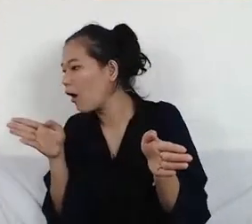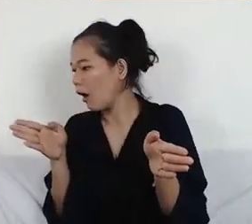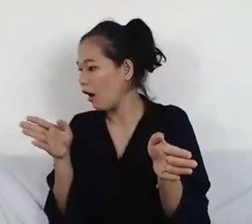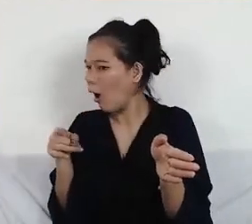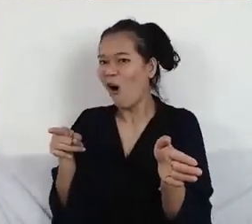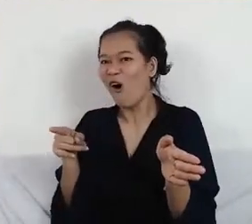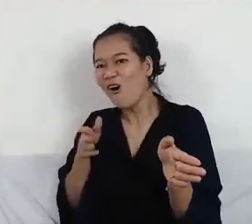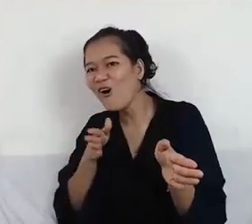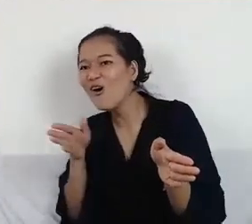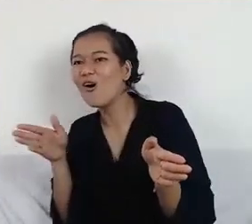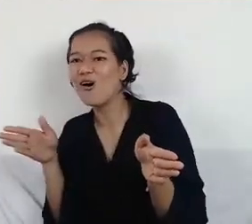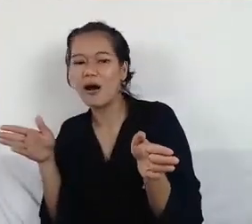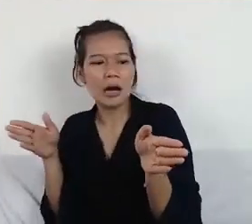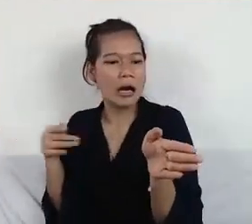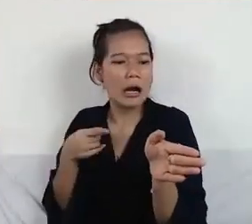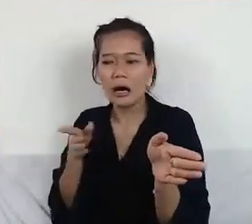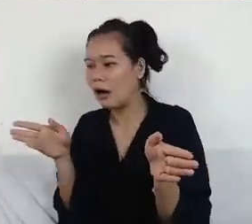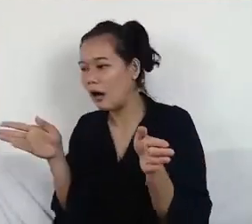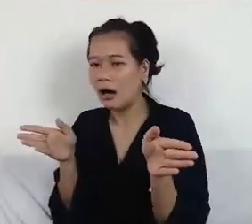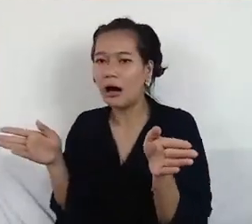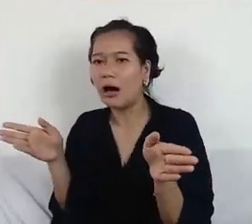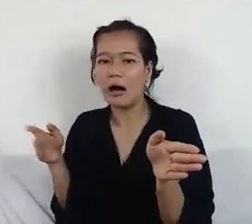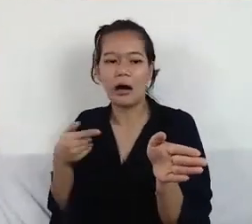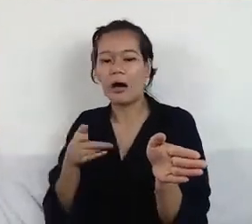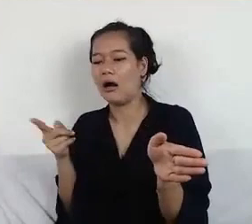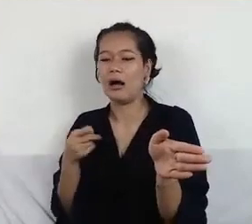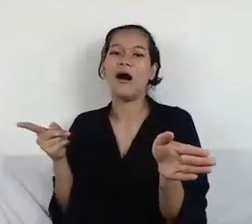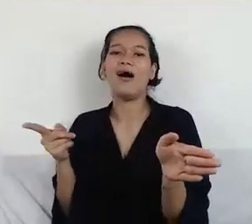ke sana atau rica-rica?